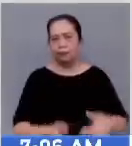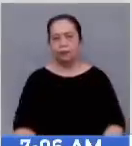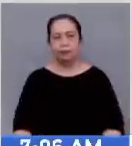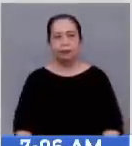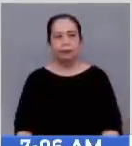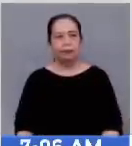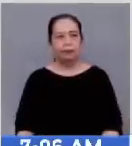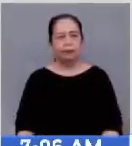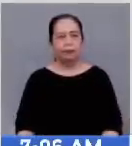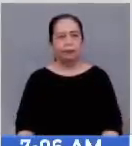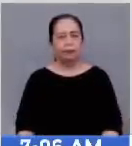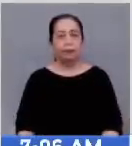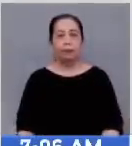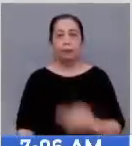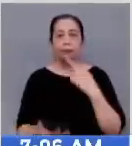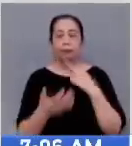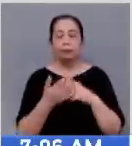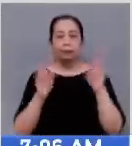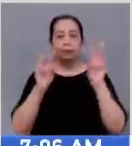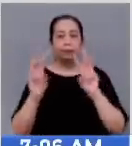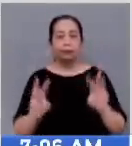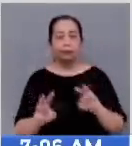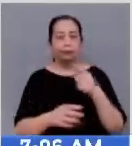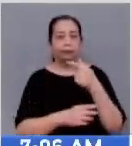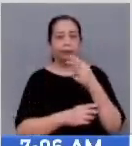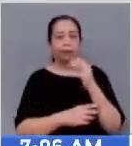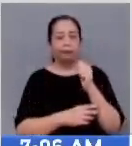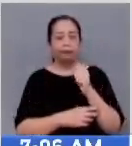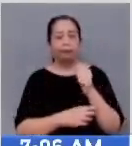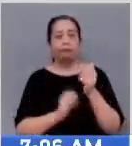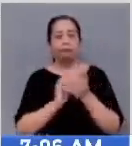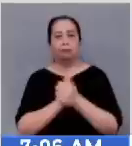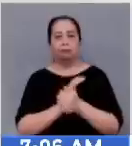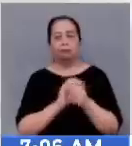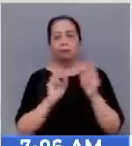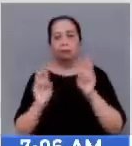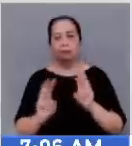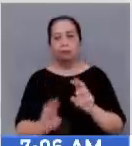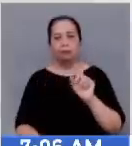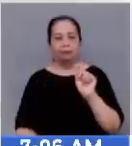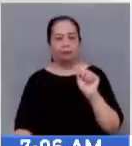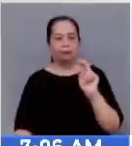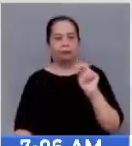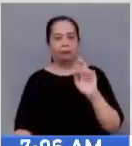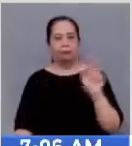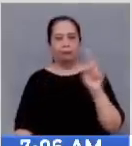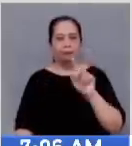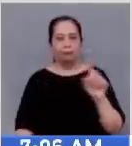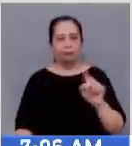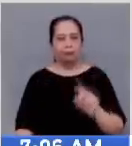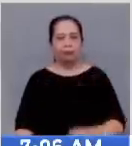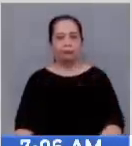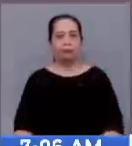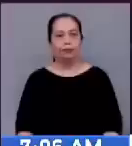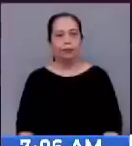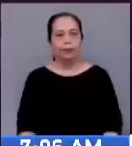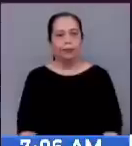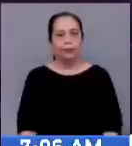Ang ulat panahon ni GMA resident meteorologist Nathaniel Mangtani Cruz.